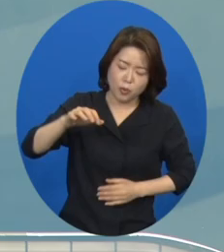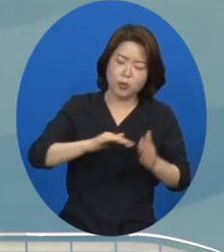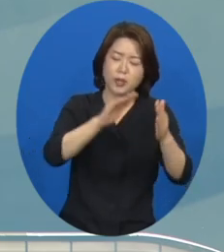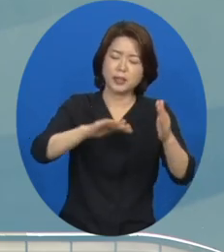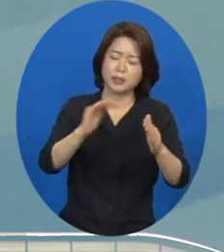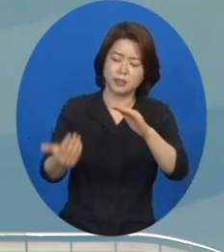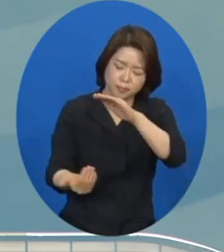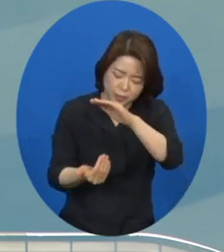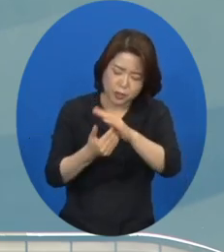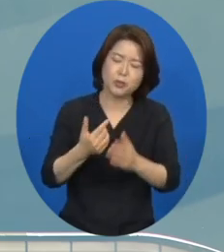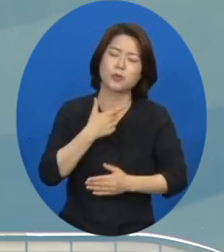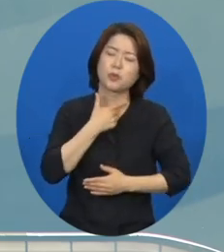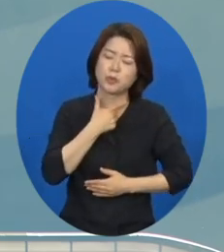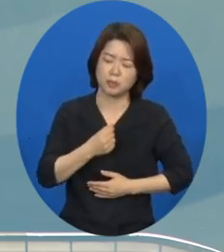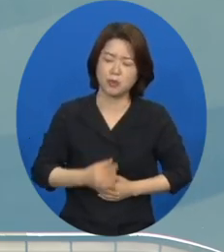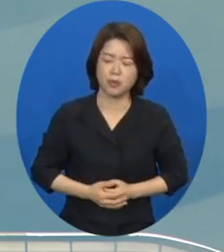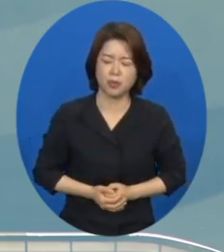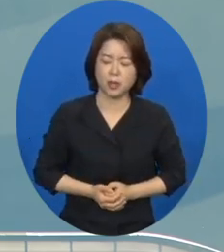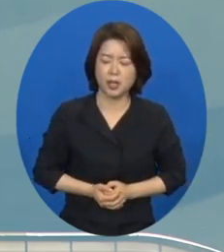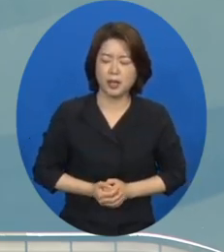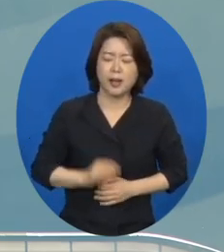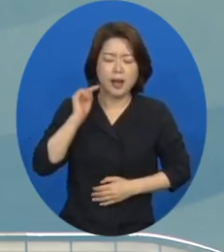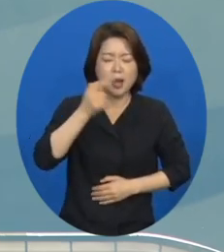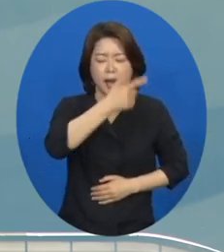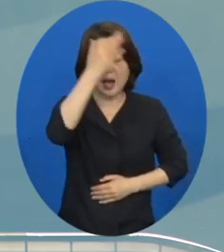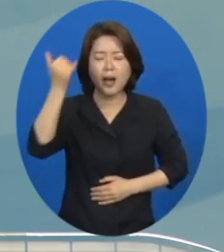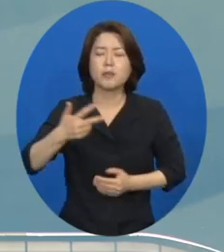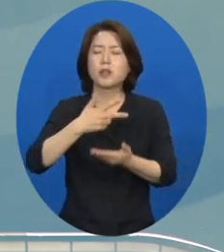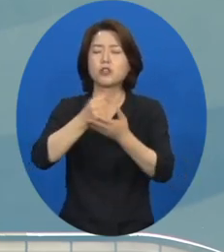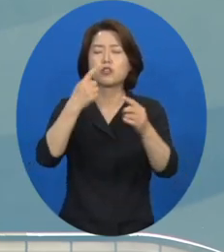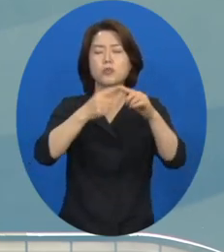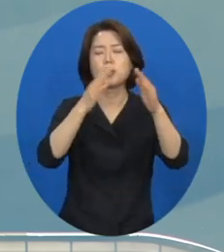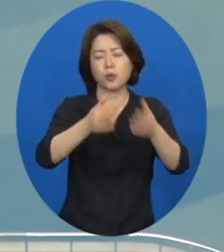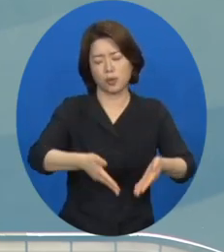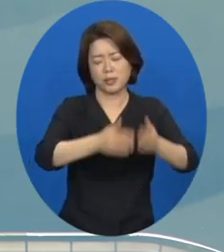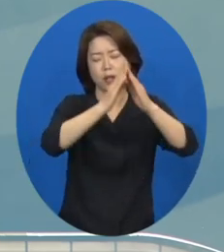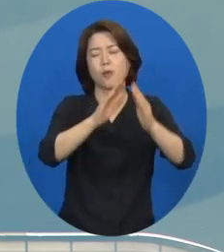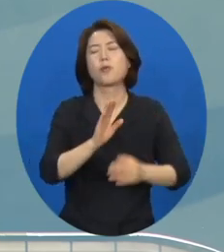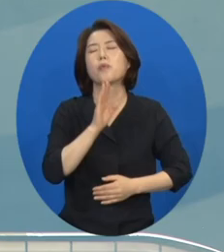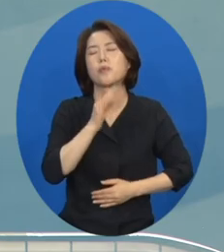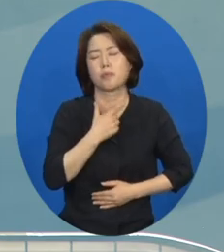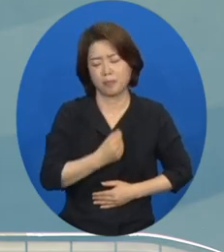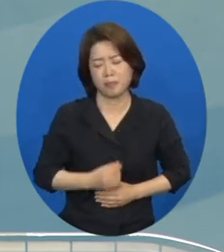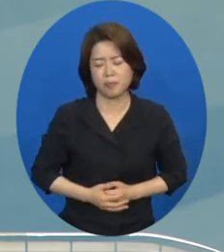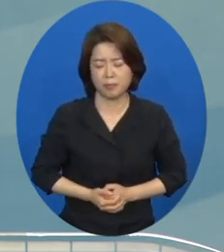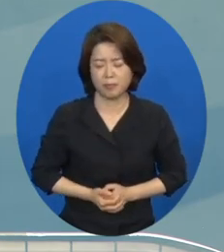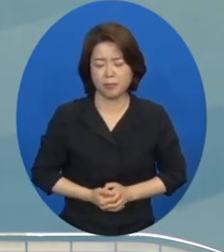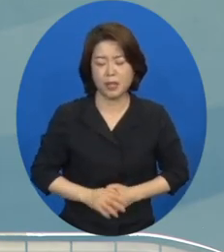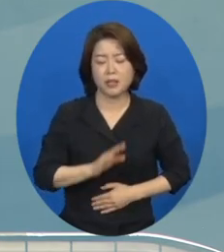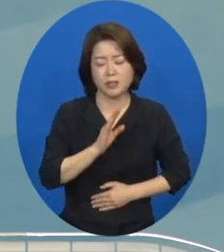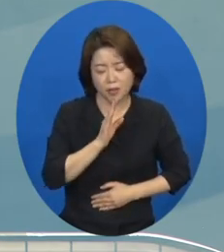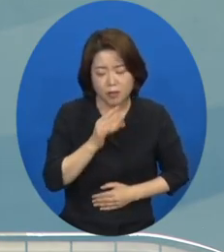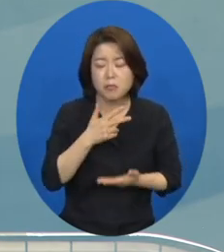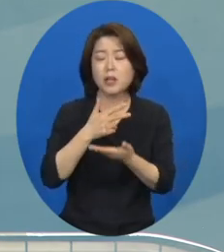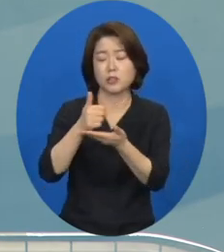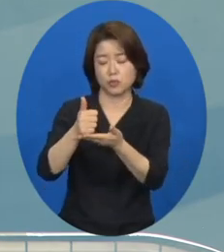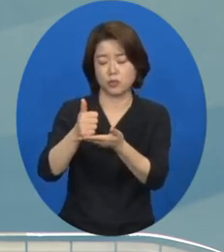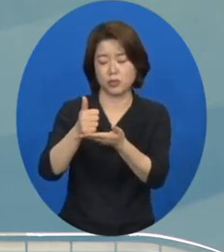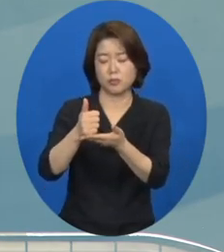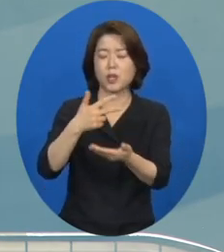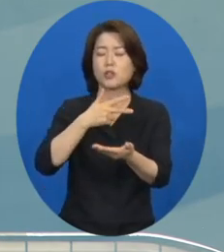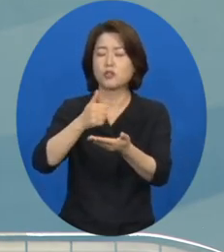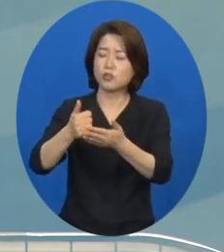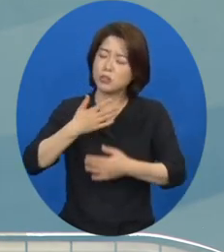이루고 살고 싶습니다 아름다운 주님의 교회를 세우고 싶습니다 정말 주님이